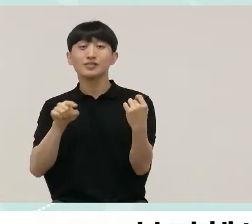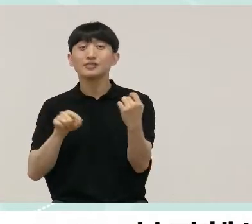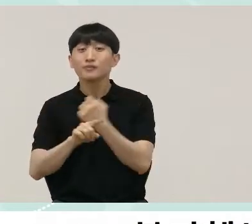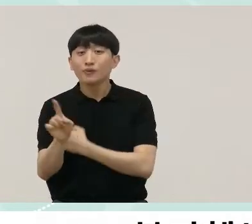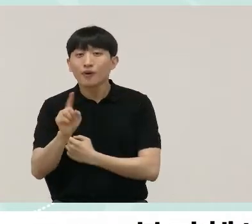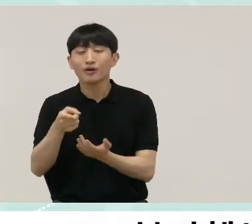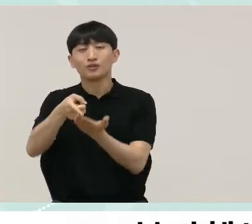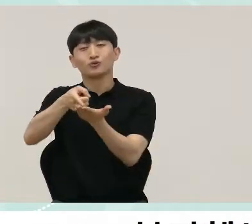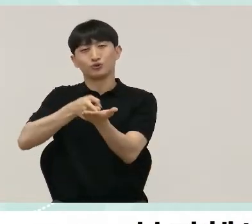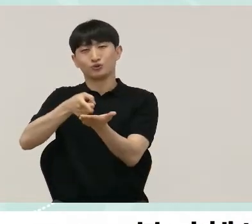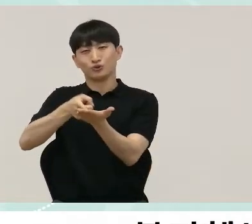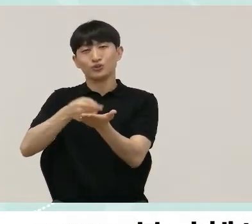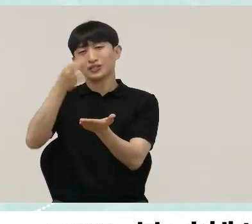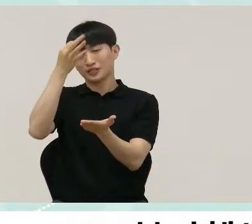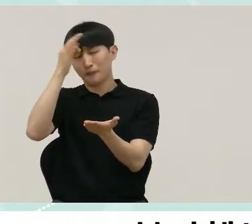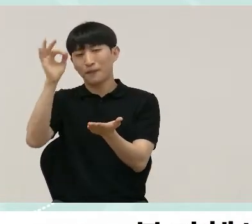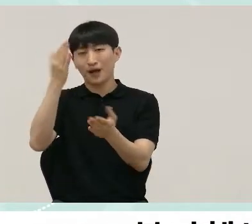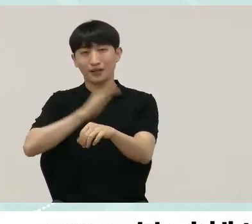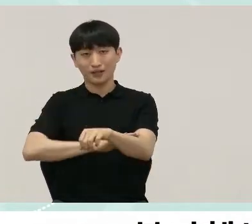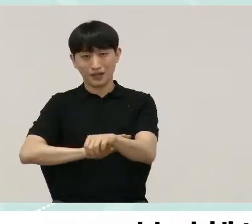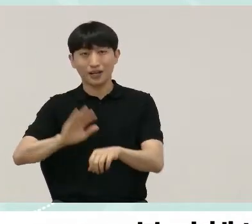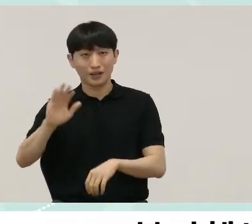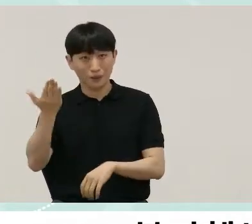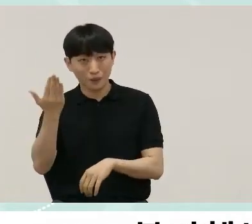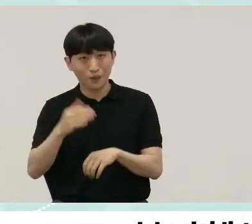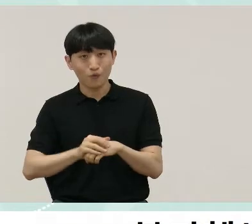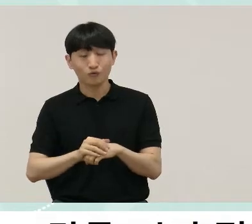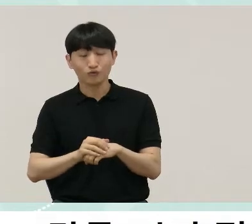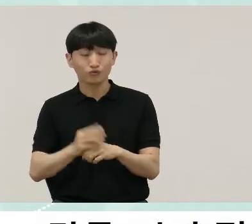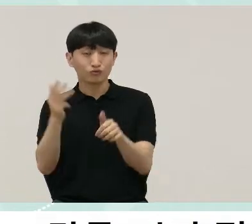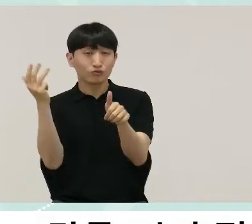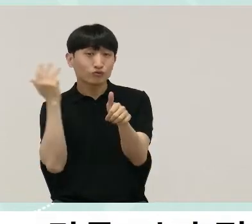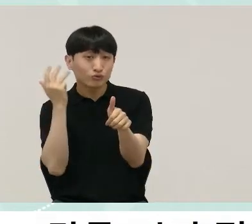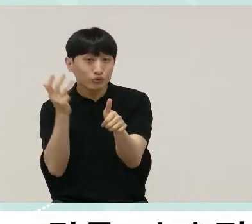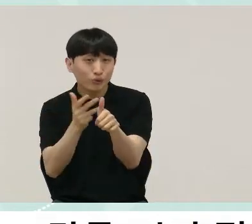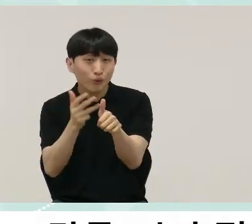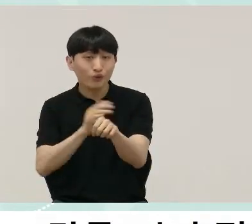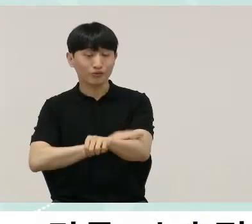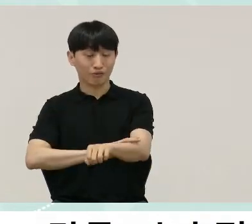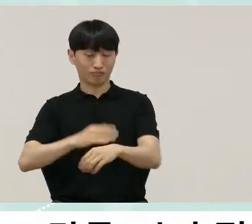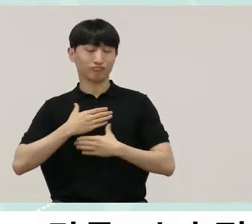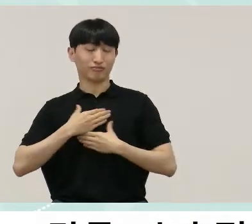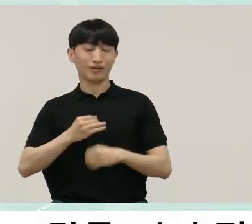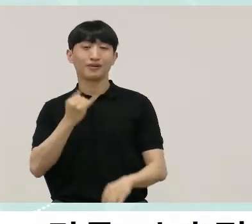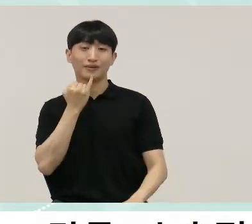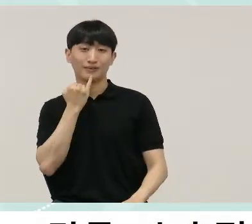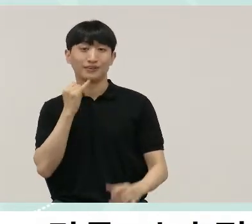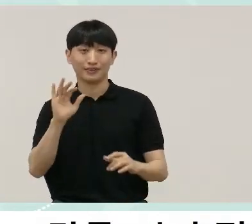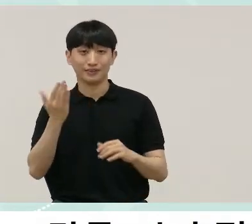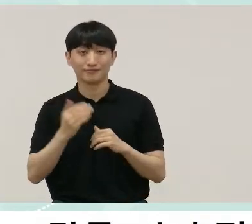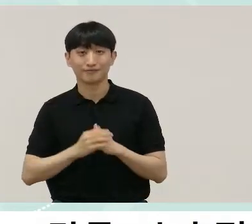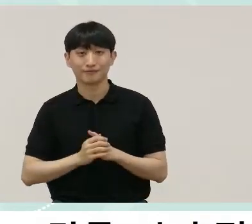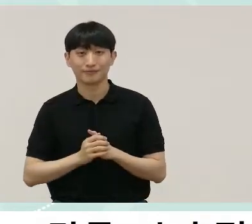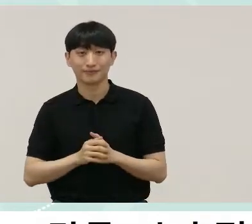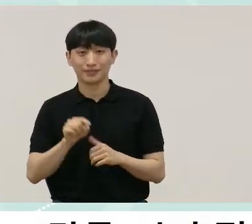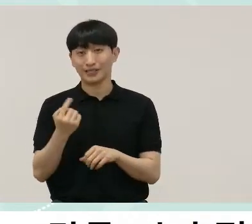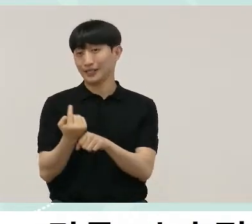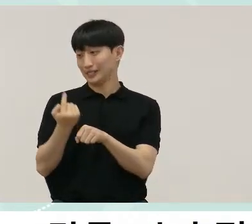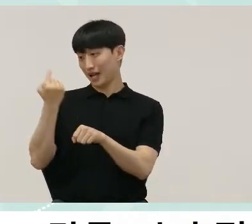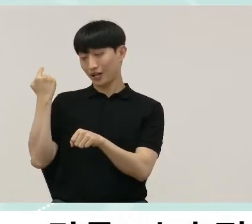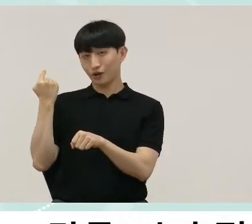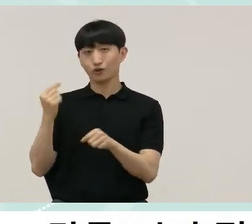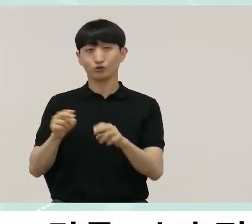확립이 되었고 안전하게 수술을 할 수 있다는 이야기가 됩니다. 이러한 내용을 작년